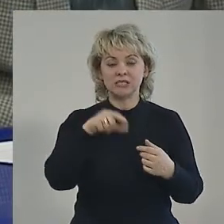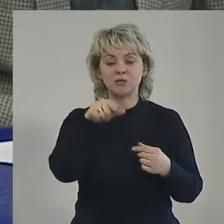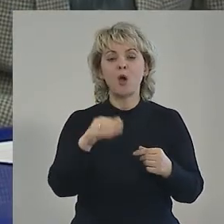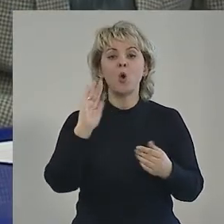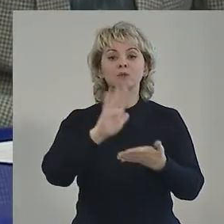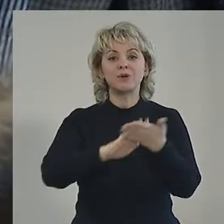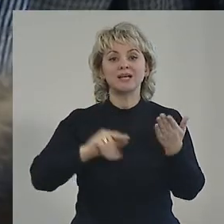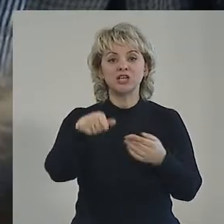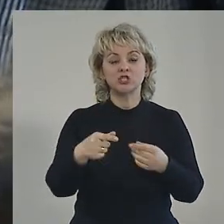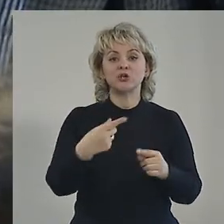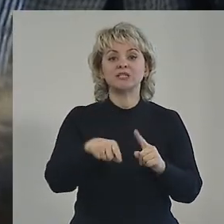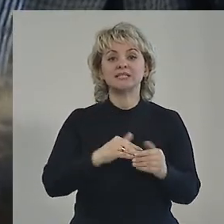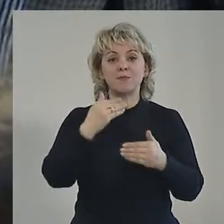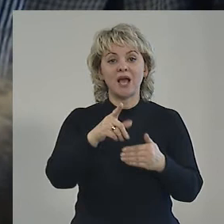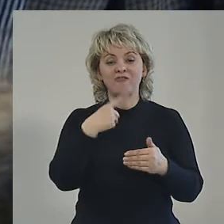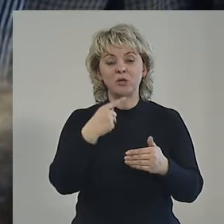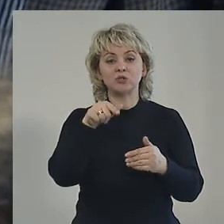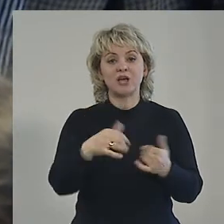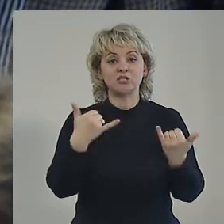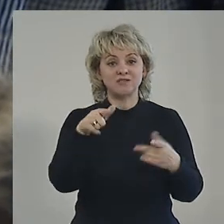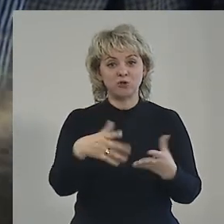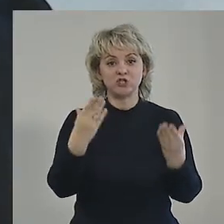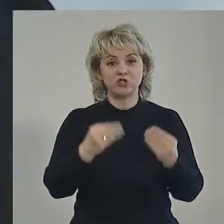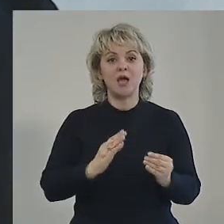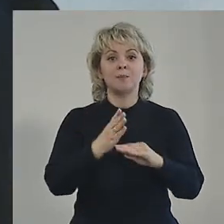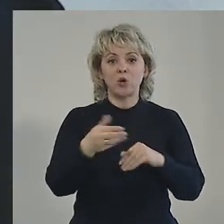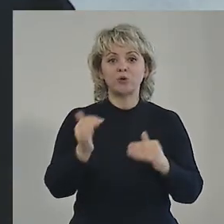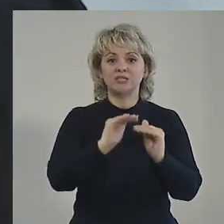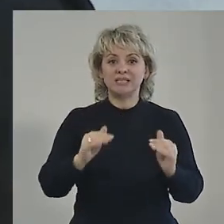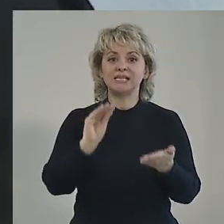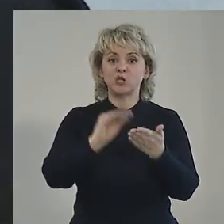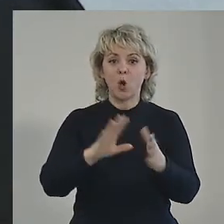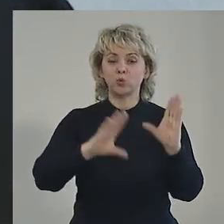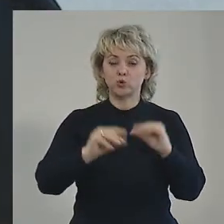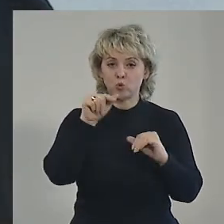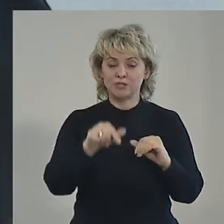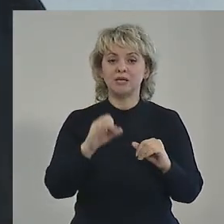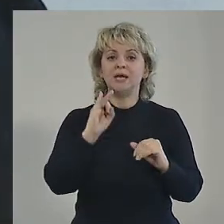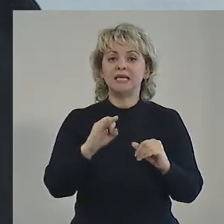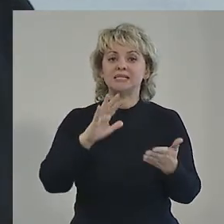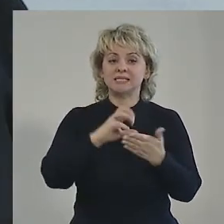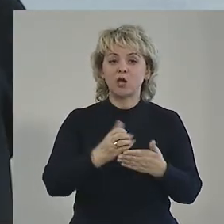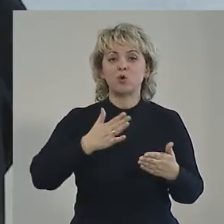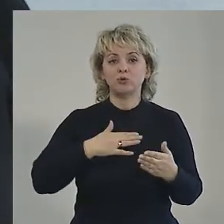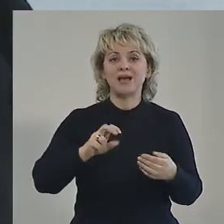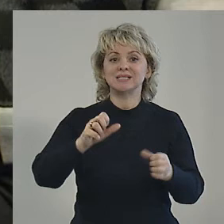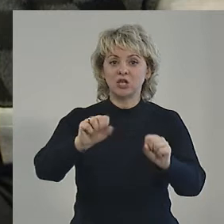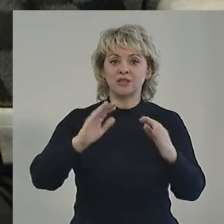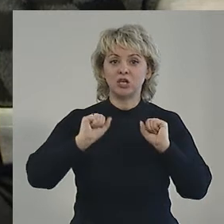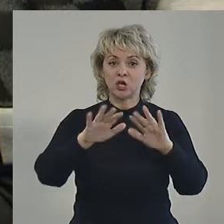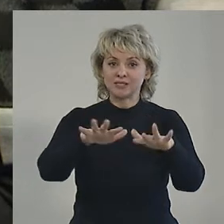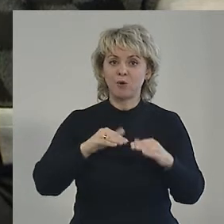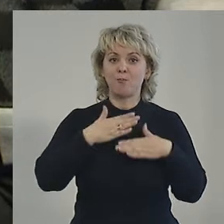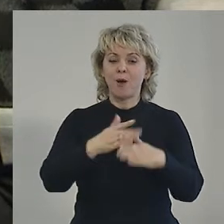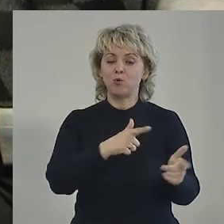Он продолжается, забегая вперед, скажу, что и по сегодняшний день к нам приходят ребята, стоящие на учете, и занимаются у нас в тренажерном зале.